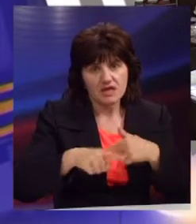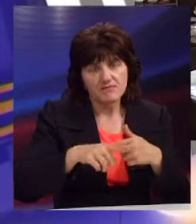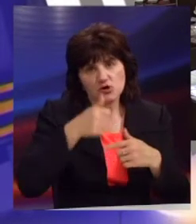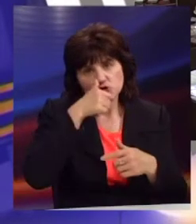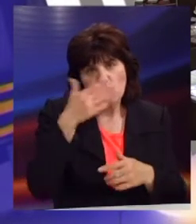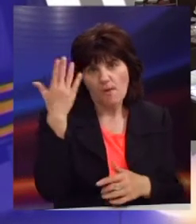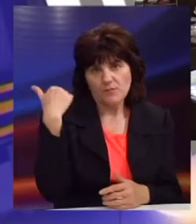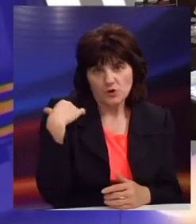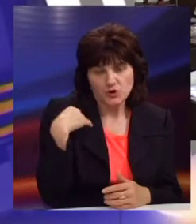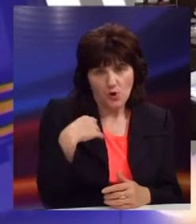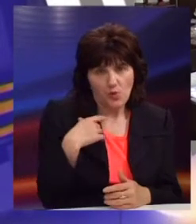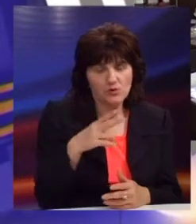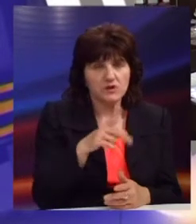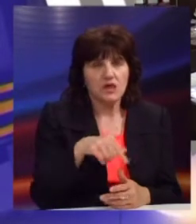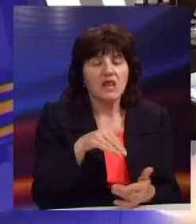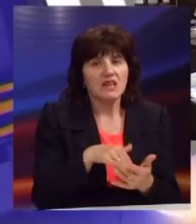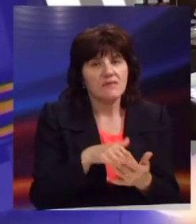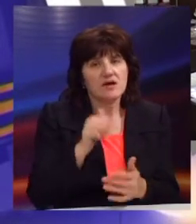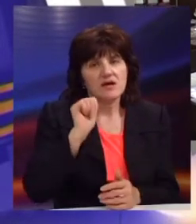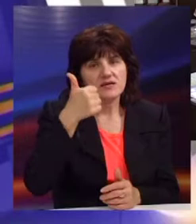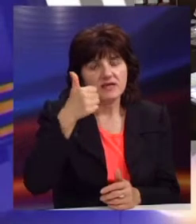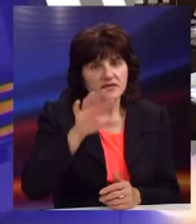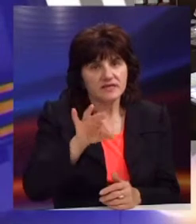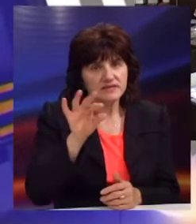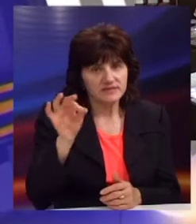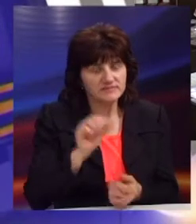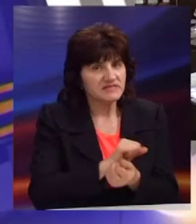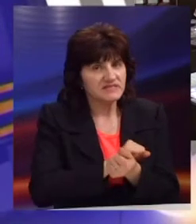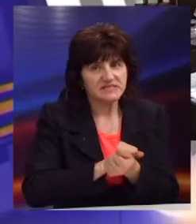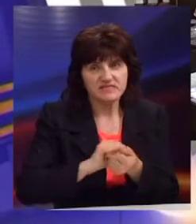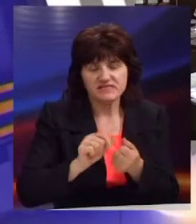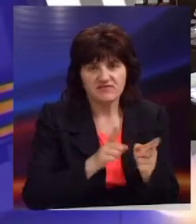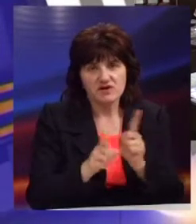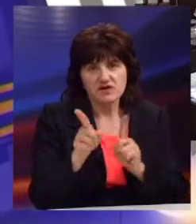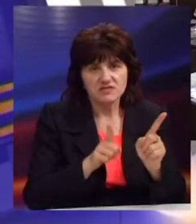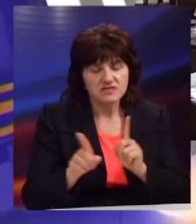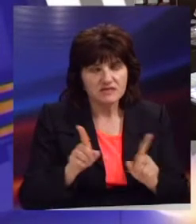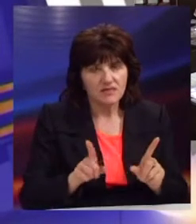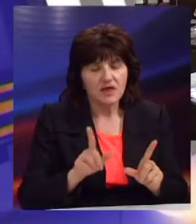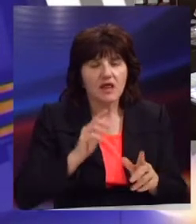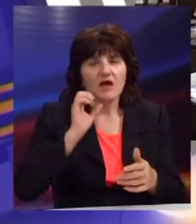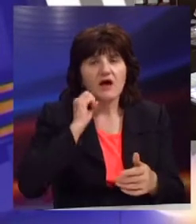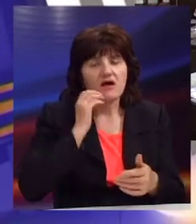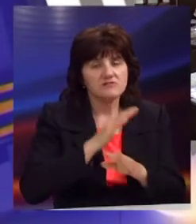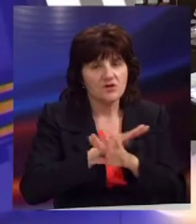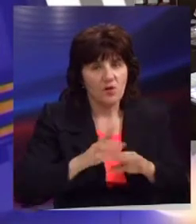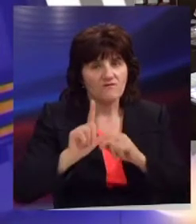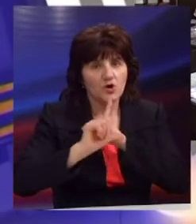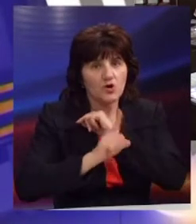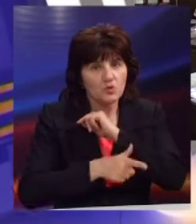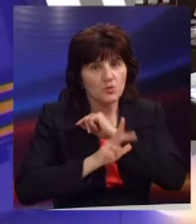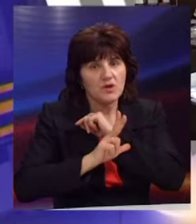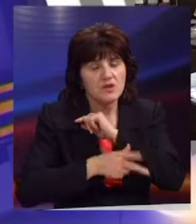u tome da studenti polažu jedan prijemni ispit za sve smerove, dakle u toku školovanja, znači na drugoj ili trećoj godini mogu